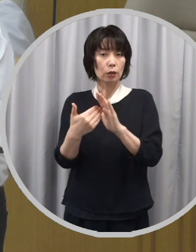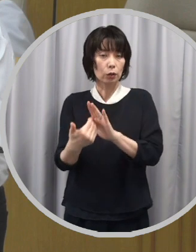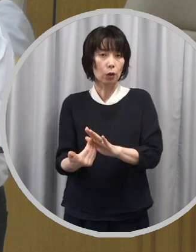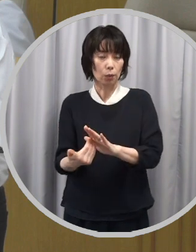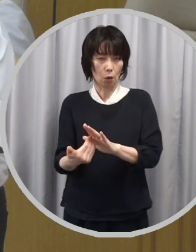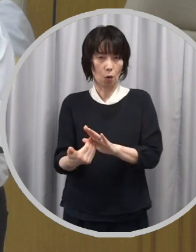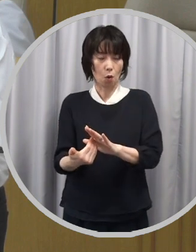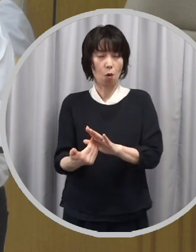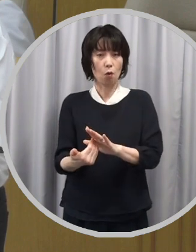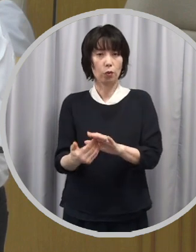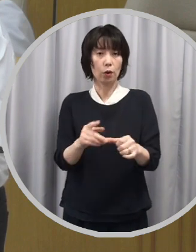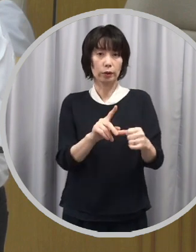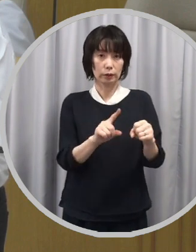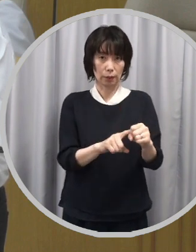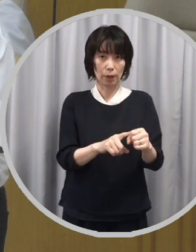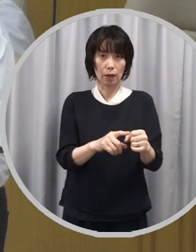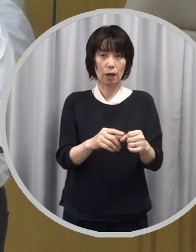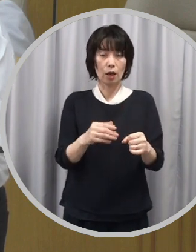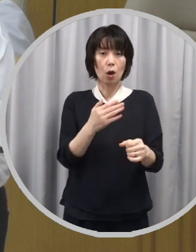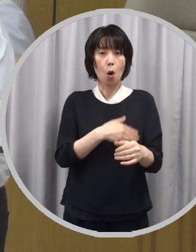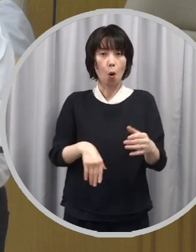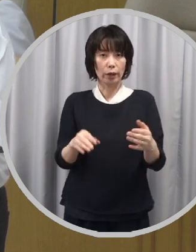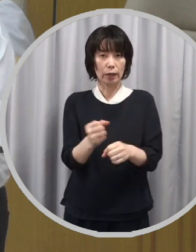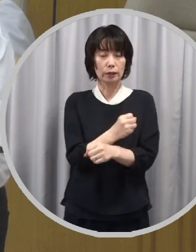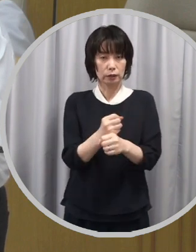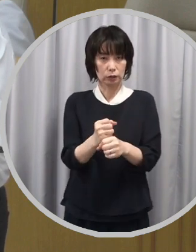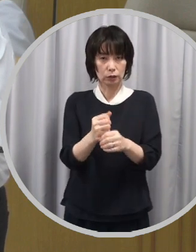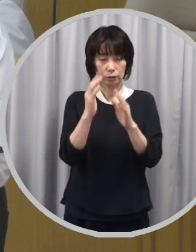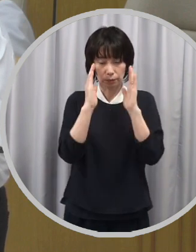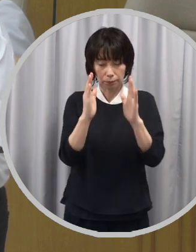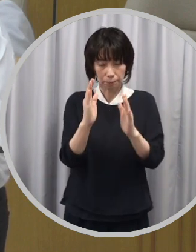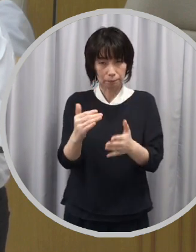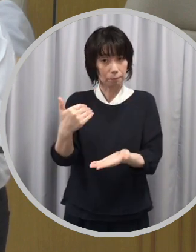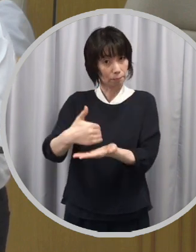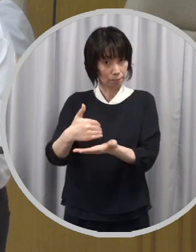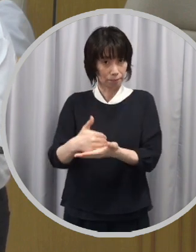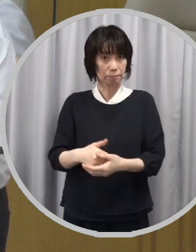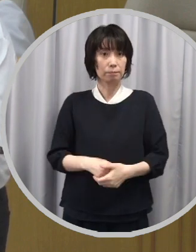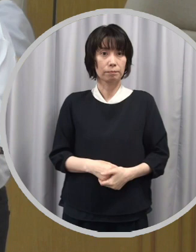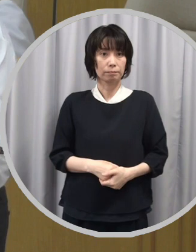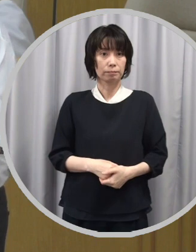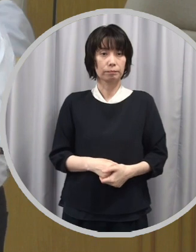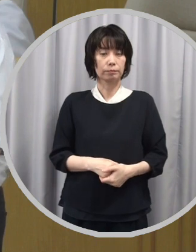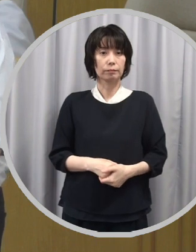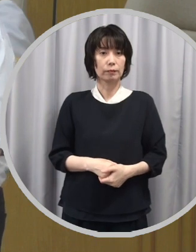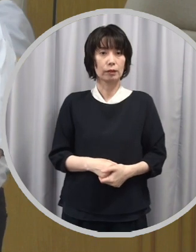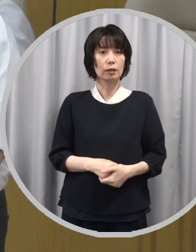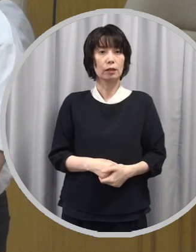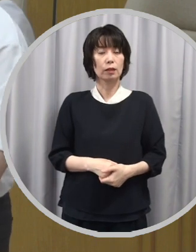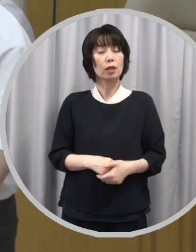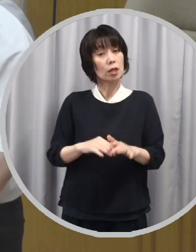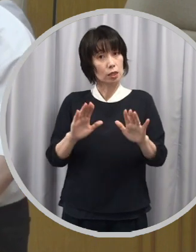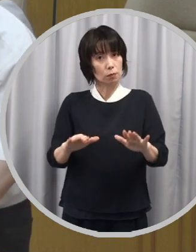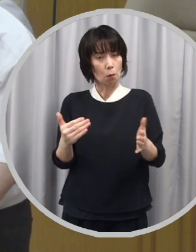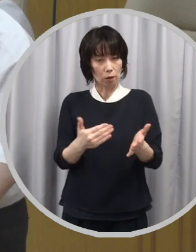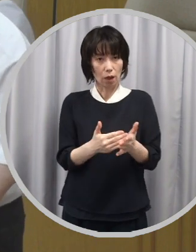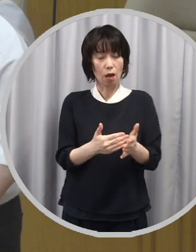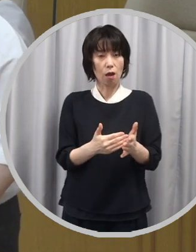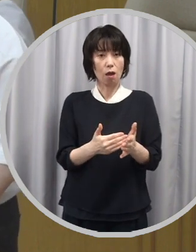ながる効果的な保険事業に力を入れるとあります。ともすれば、今まで